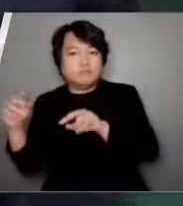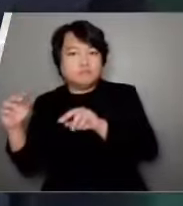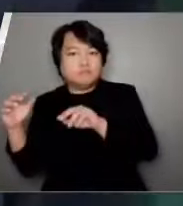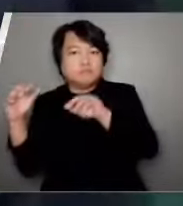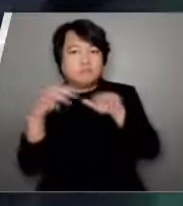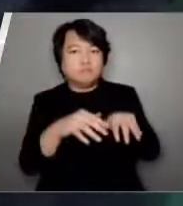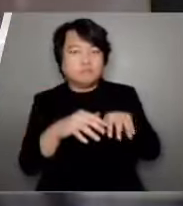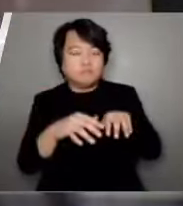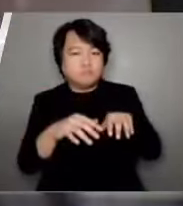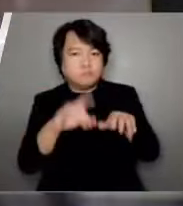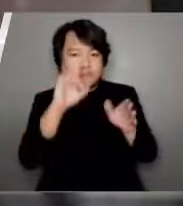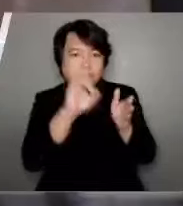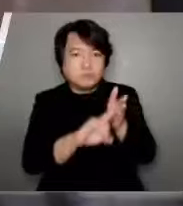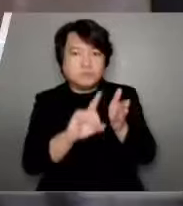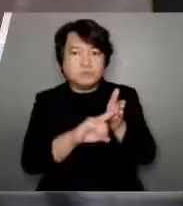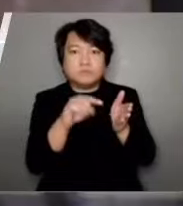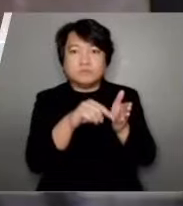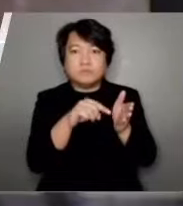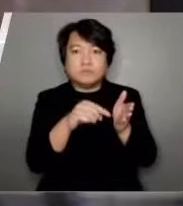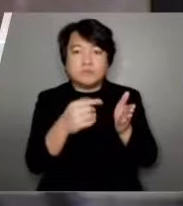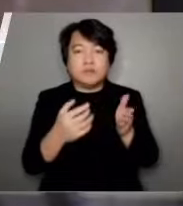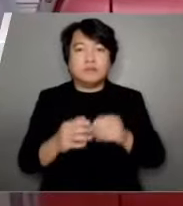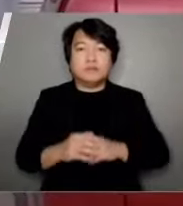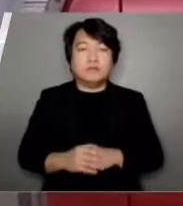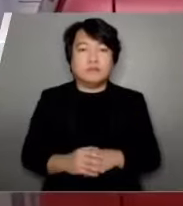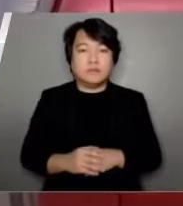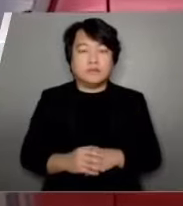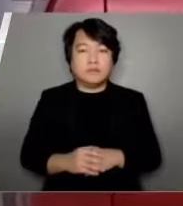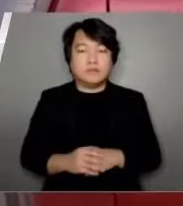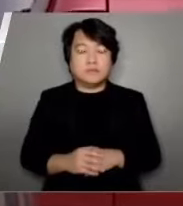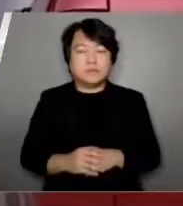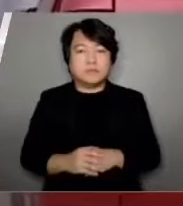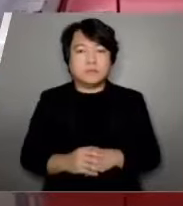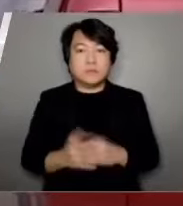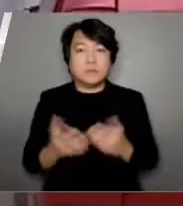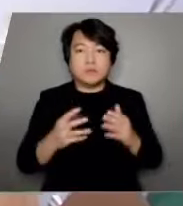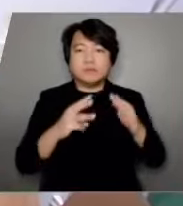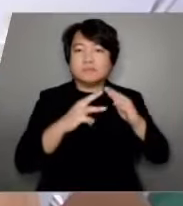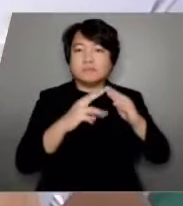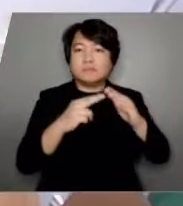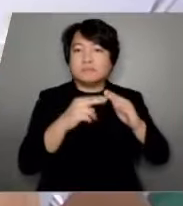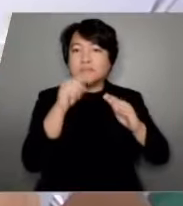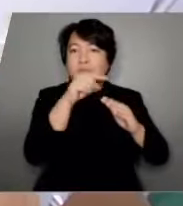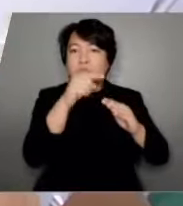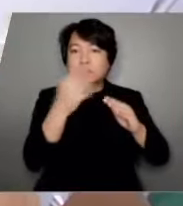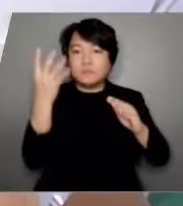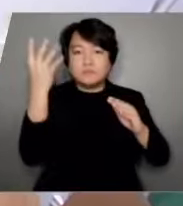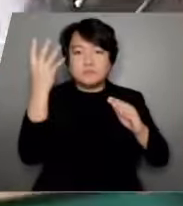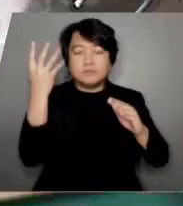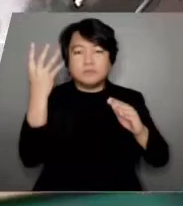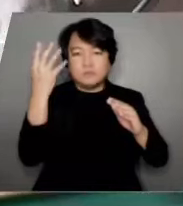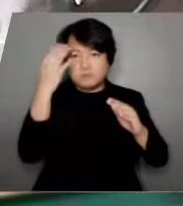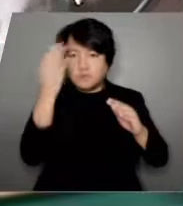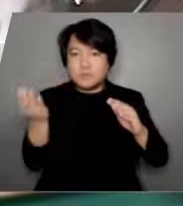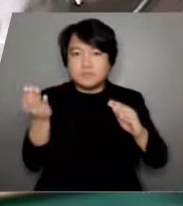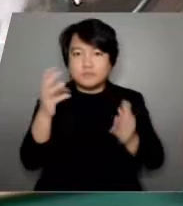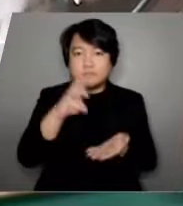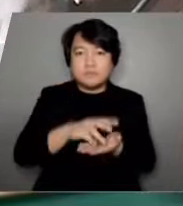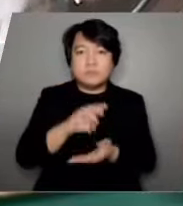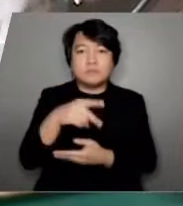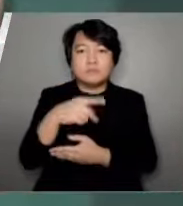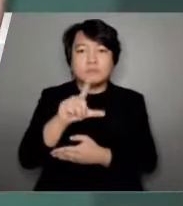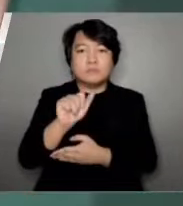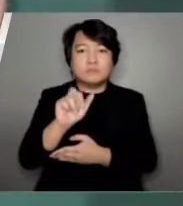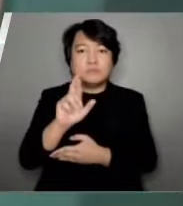Trade Enforcement Bureau o FTEB ng DTI sa warehouse sa Plaridel, Bulacan. Nakita ang mga appliance na ibinebenta